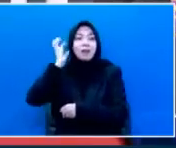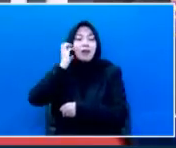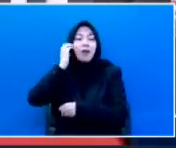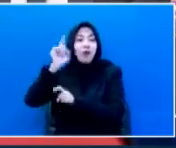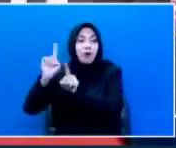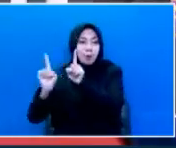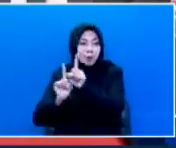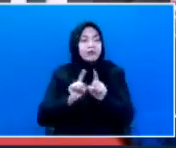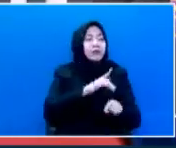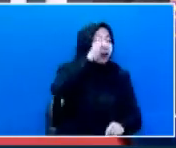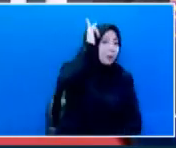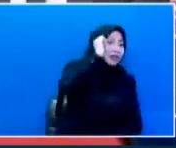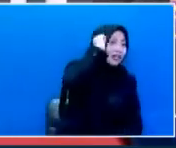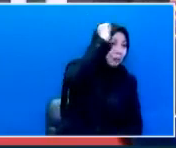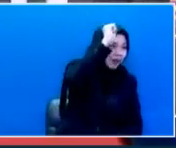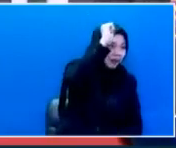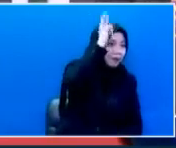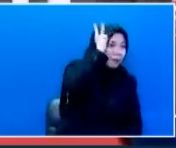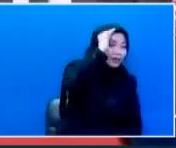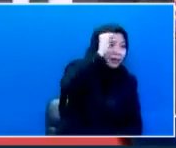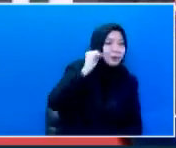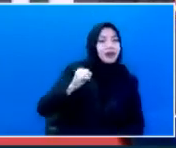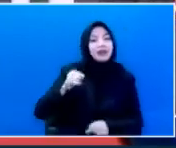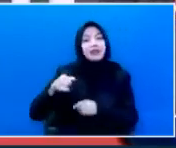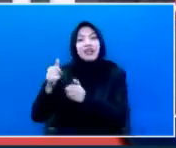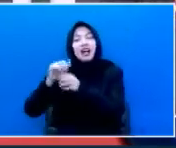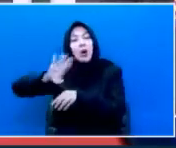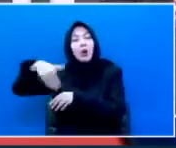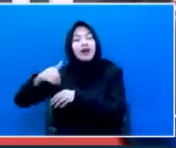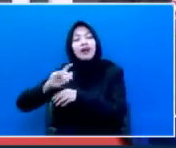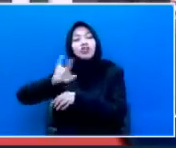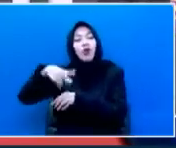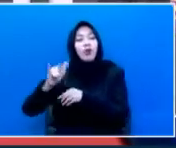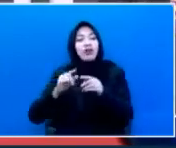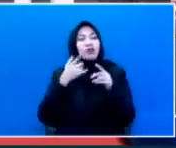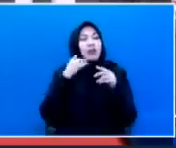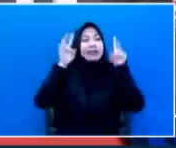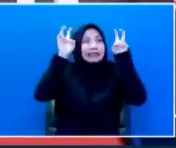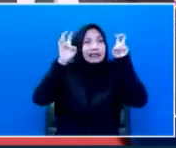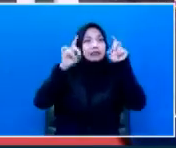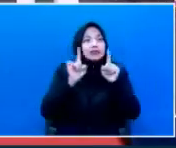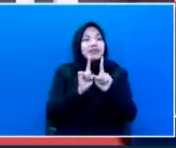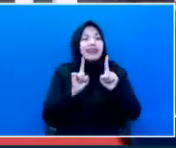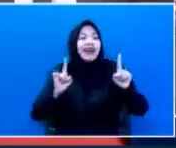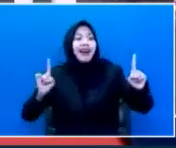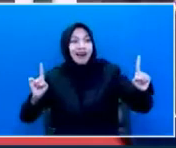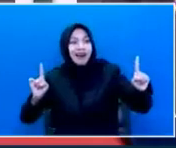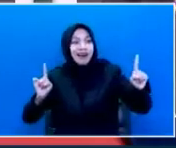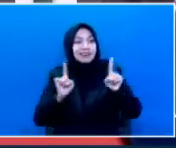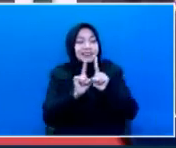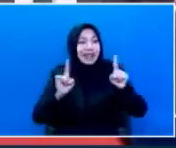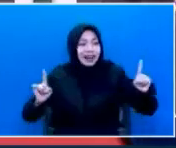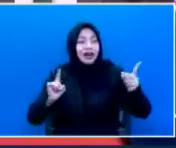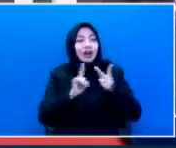jarak di situ Oke jadi bahkan belakangan ee PD perjuangan Lebi lebih oposisi ketimbang